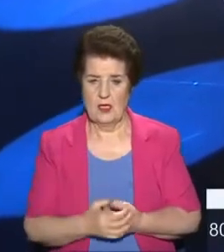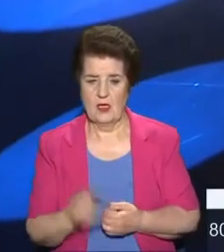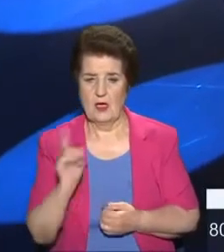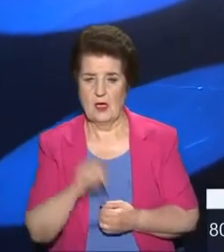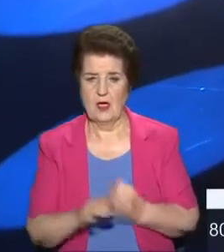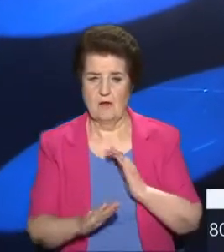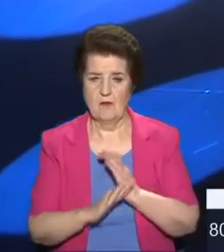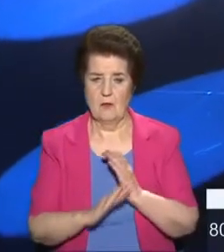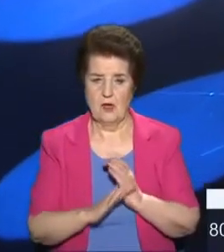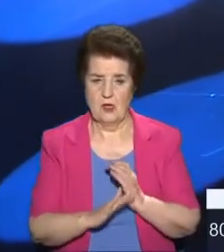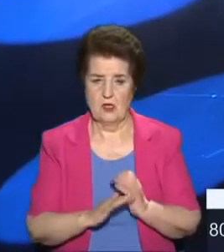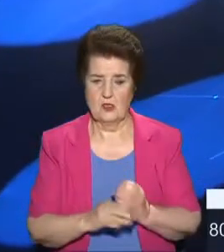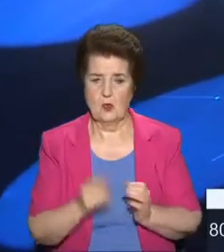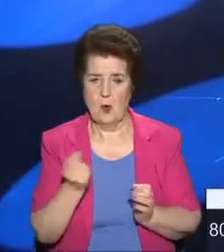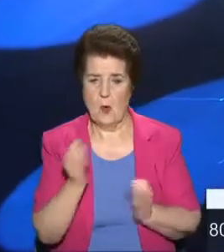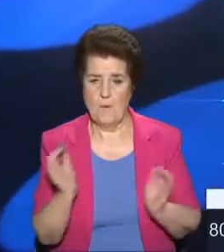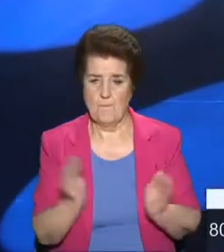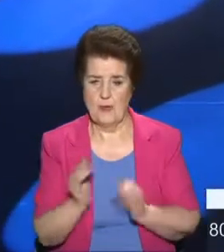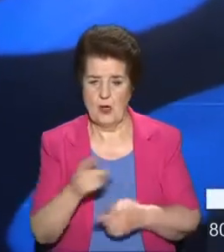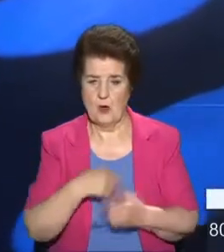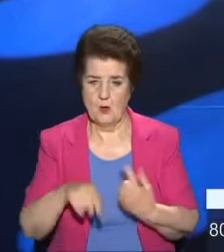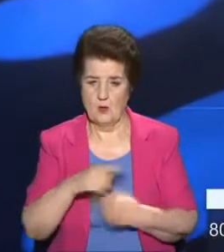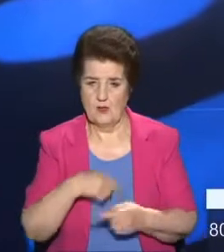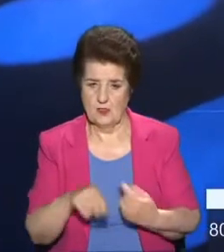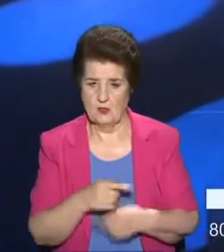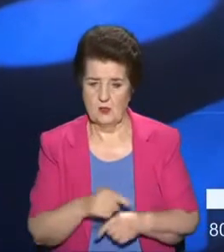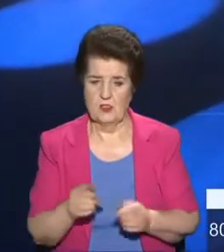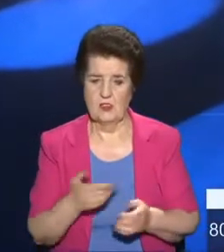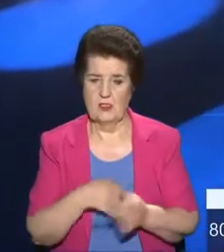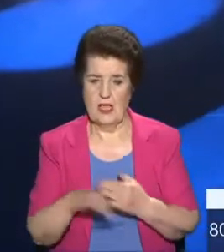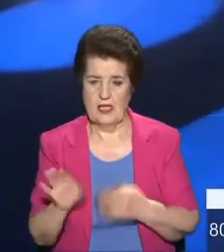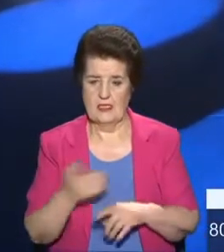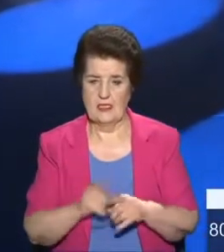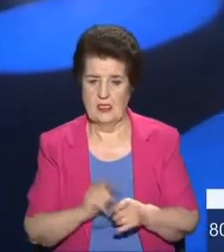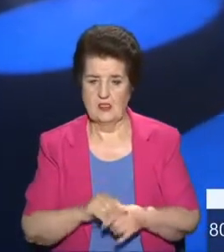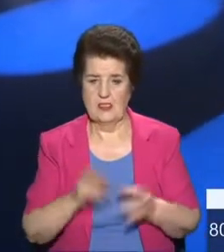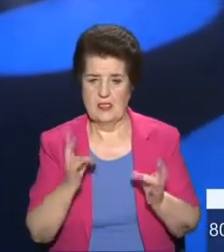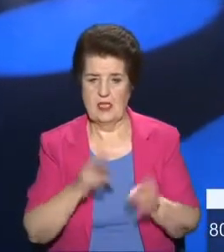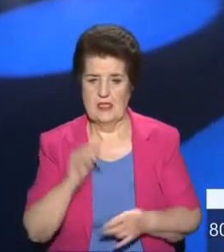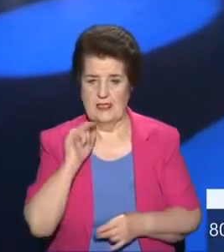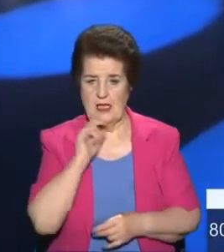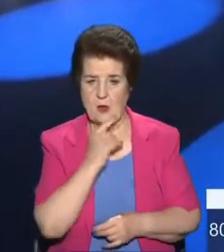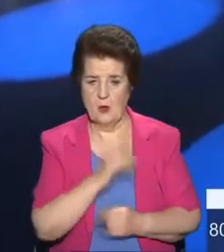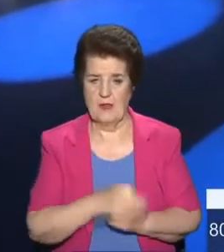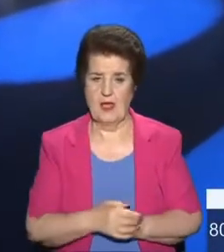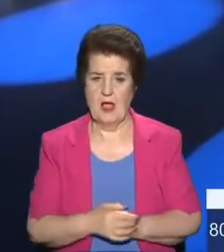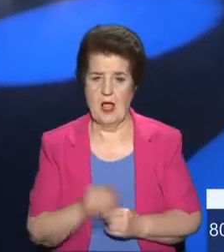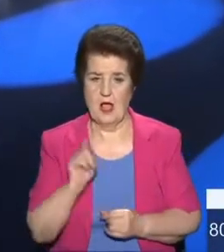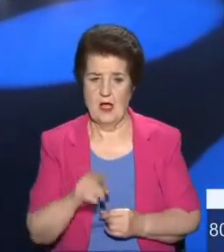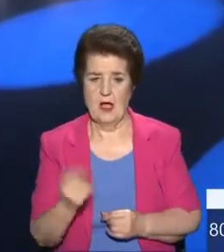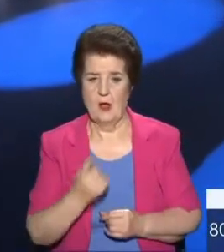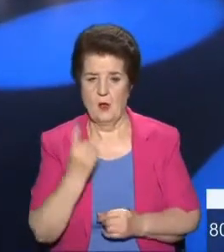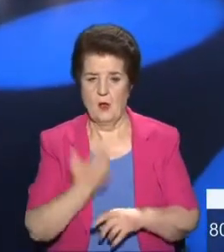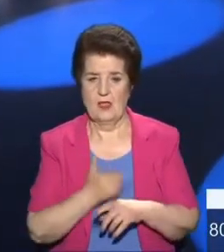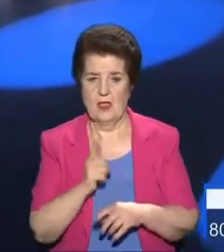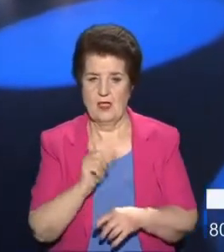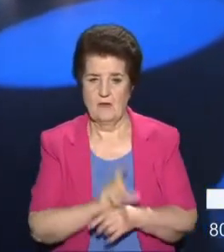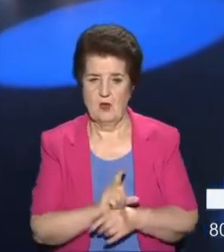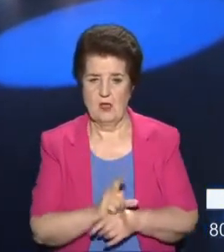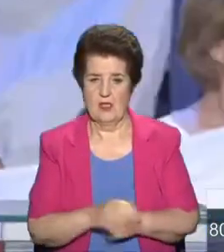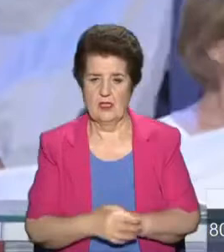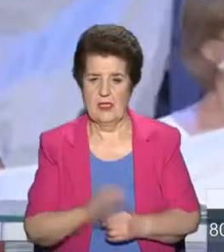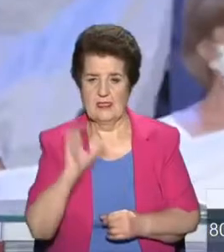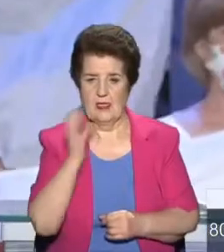care vom ajuta micul business și vizită mijlociu ca să iasă din această criză economică această criză care mă este una foarte foarte